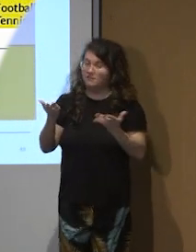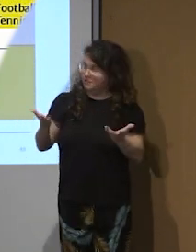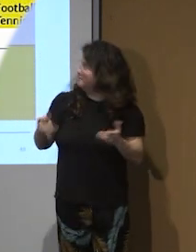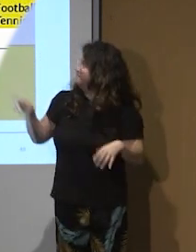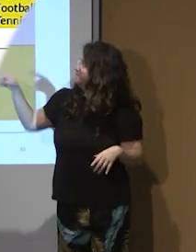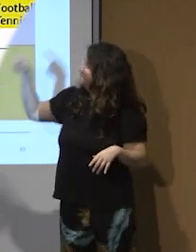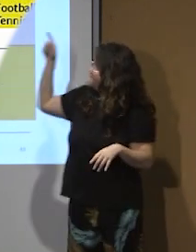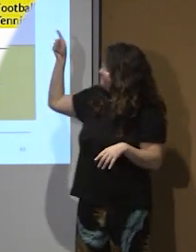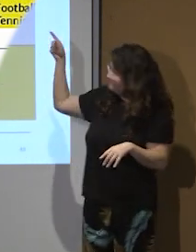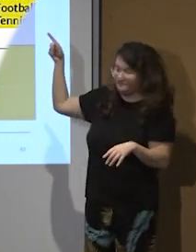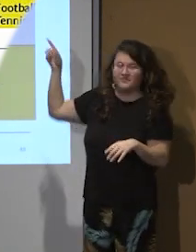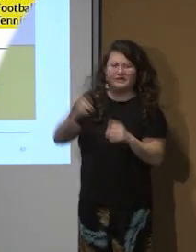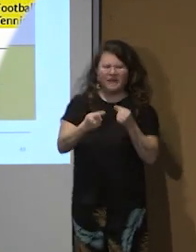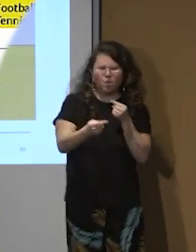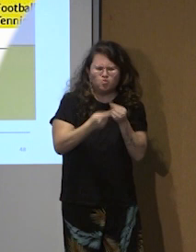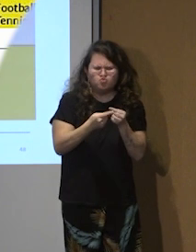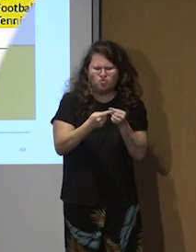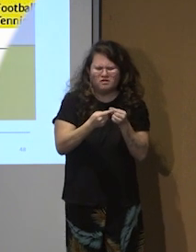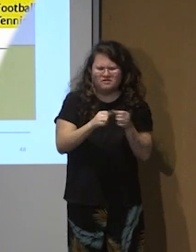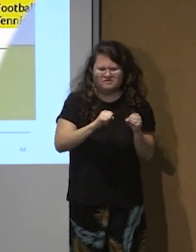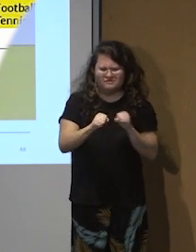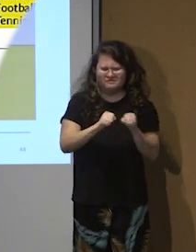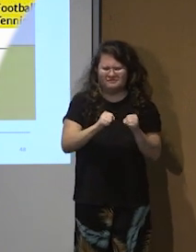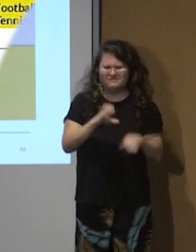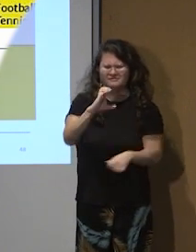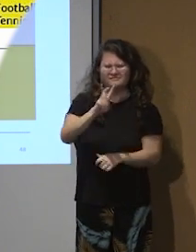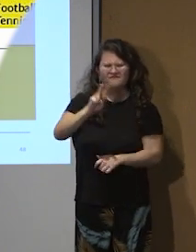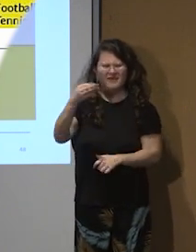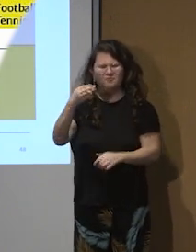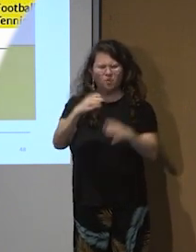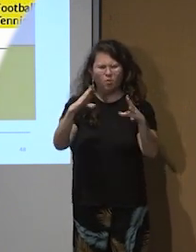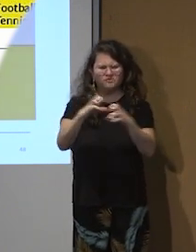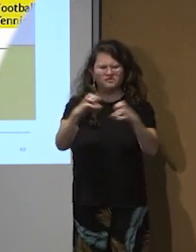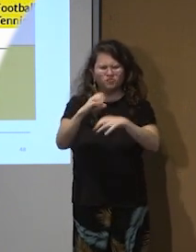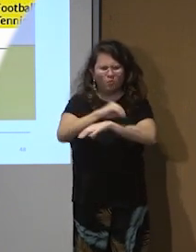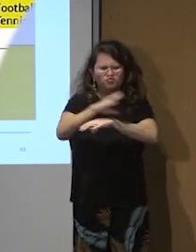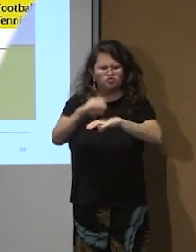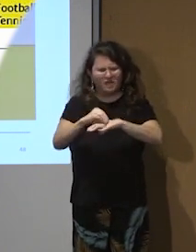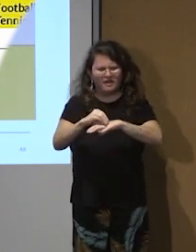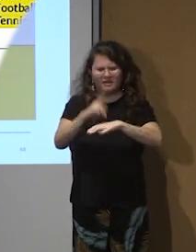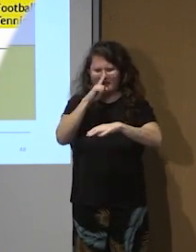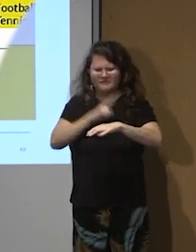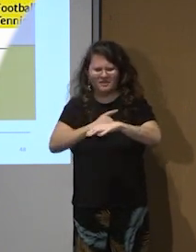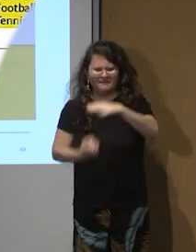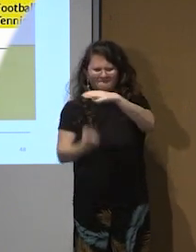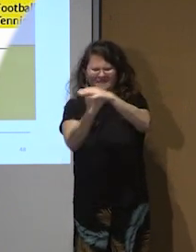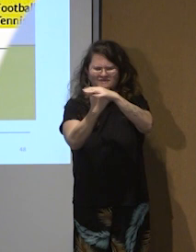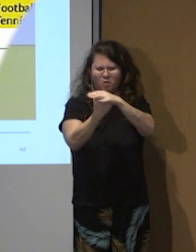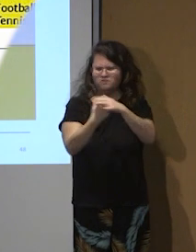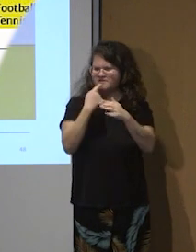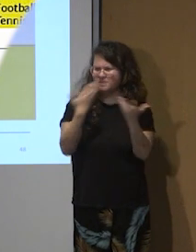ordonnée, on a justement l'analyse avec le CVM, la contraction musculaire volontaire maximale, c'est-à-dire la